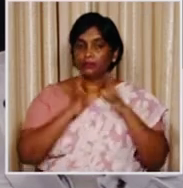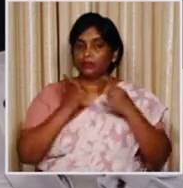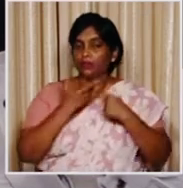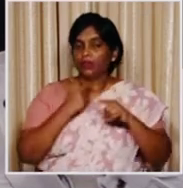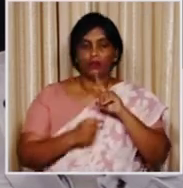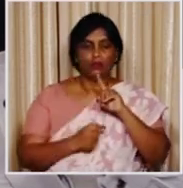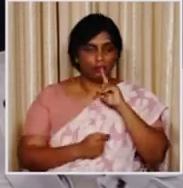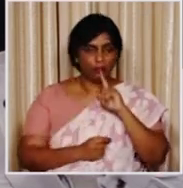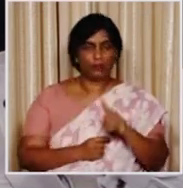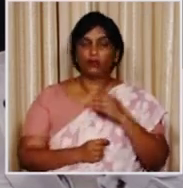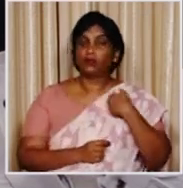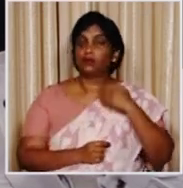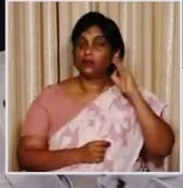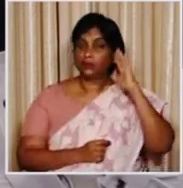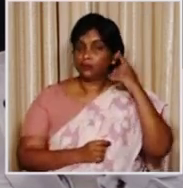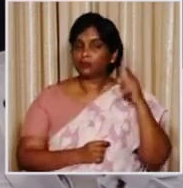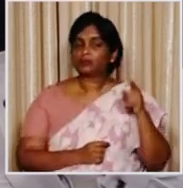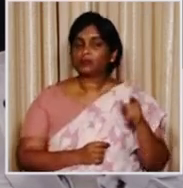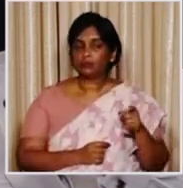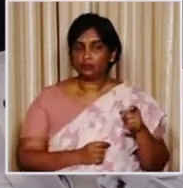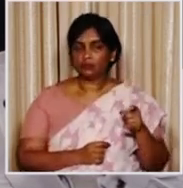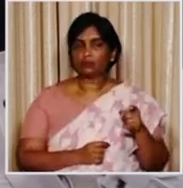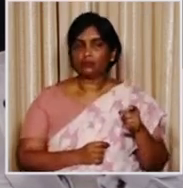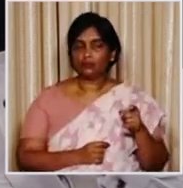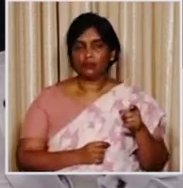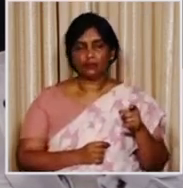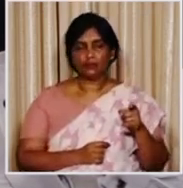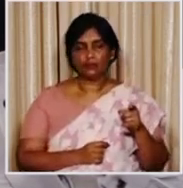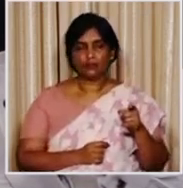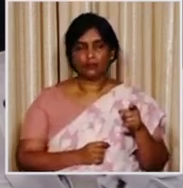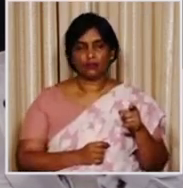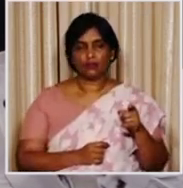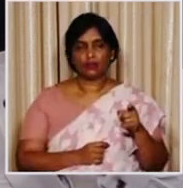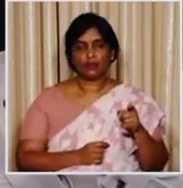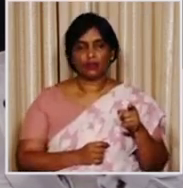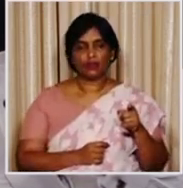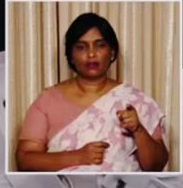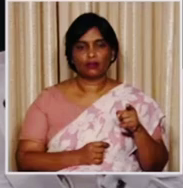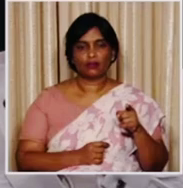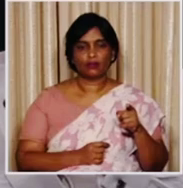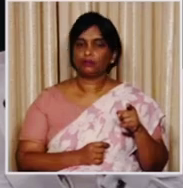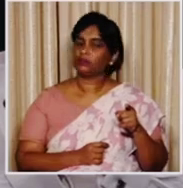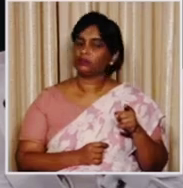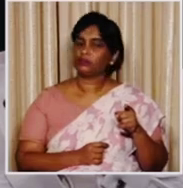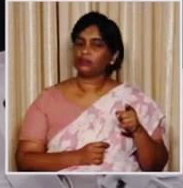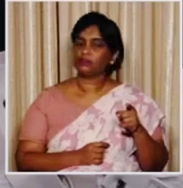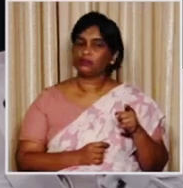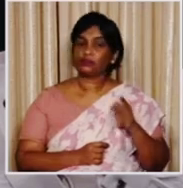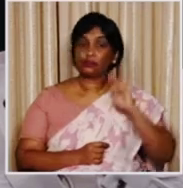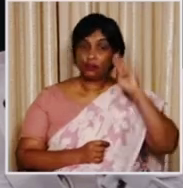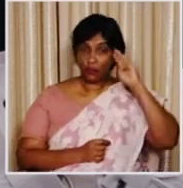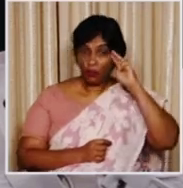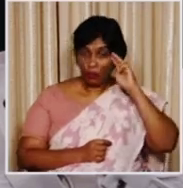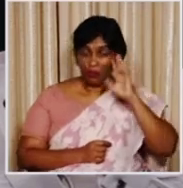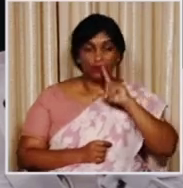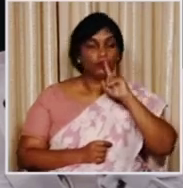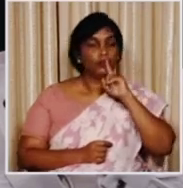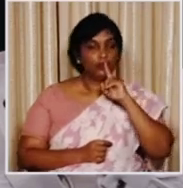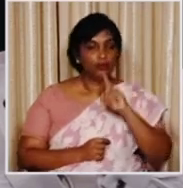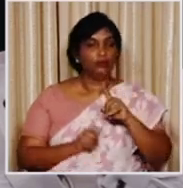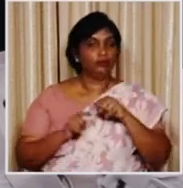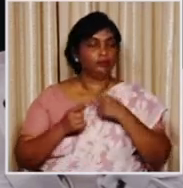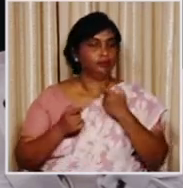කිව්වා විශේෂයෙන් මේ මේ අර අර බයියත් කියන එක ඒ කියන්නේ අර දිවුරුම් දීමේ